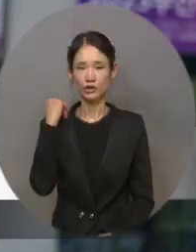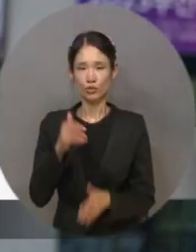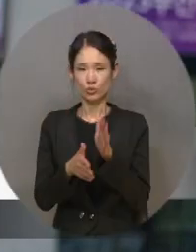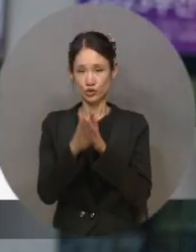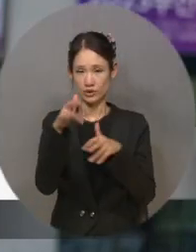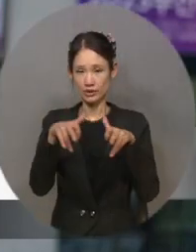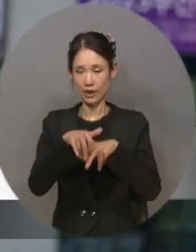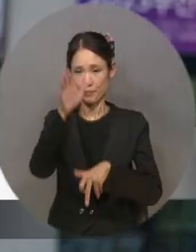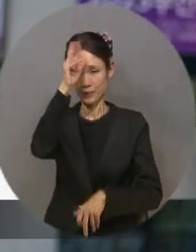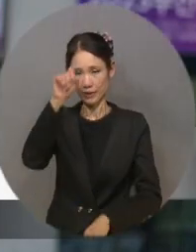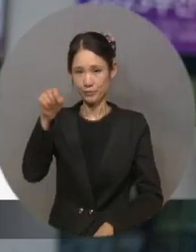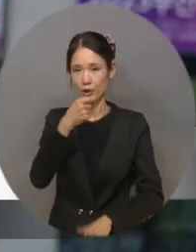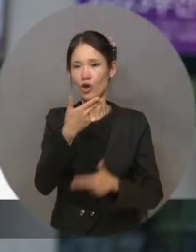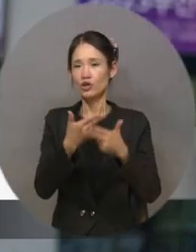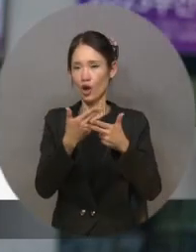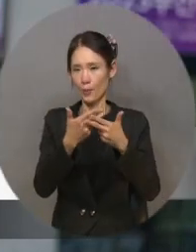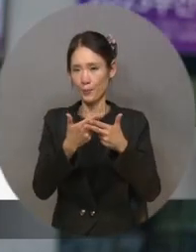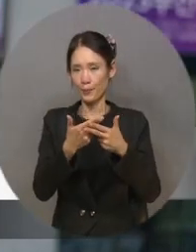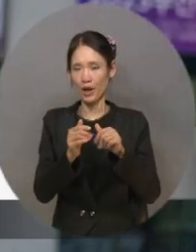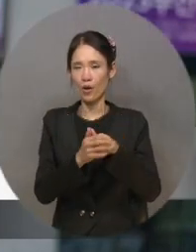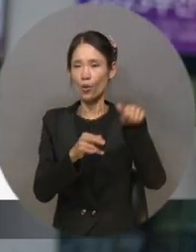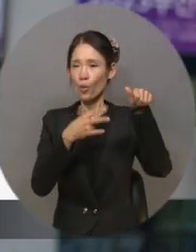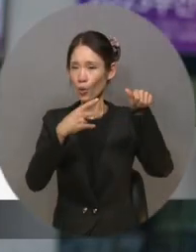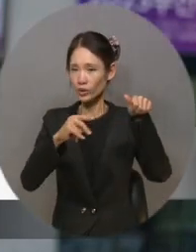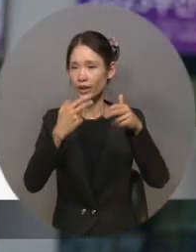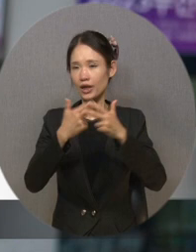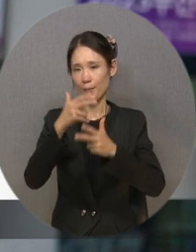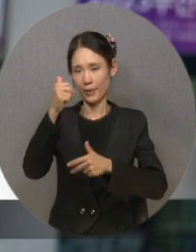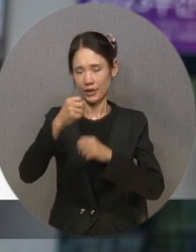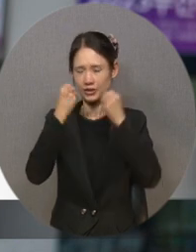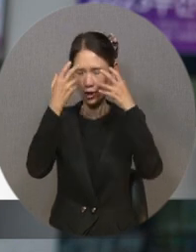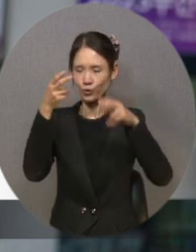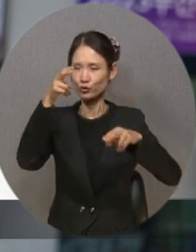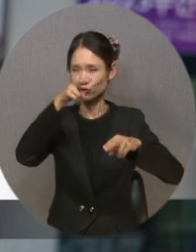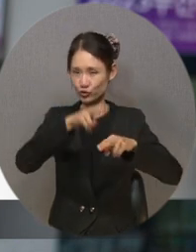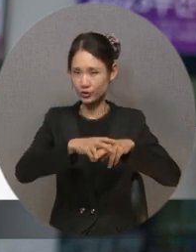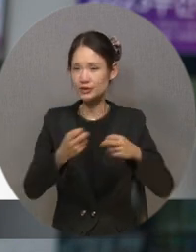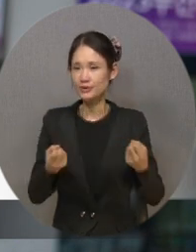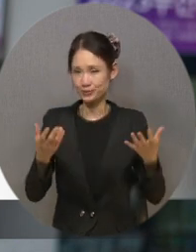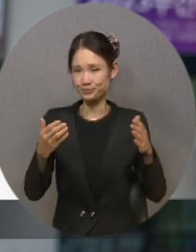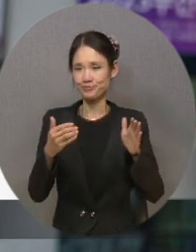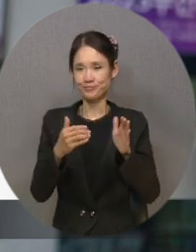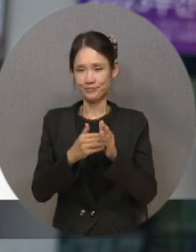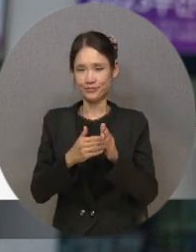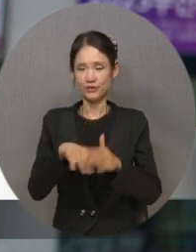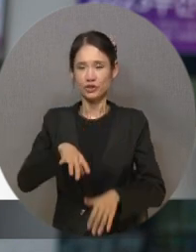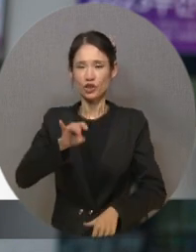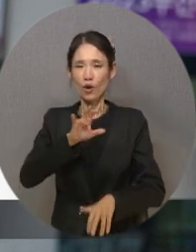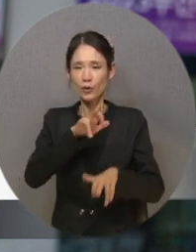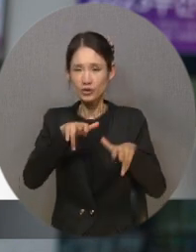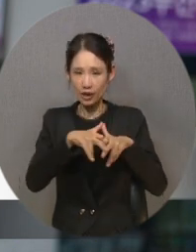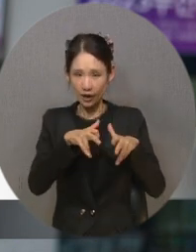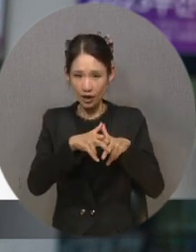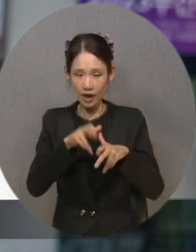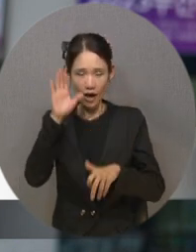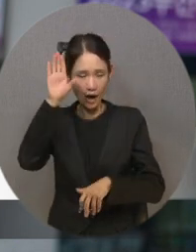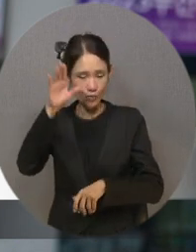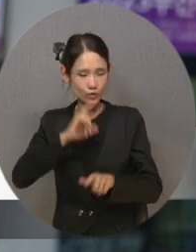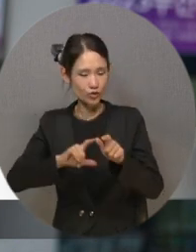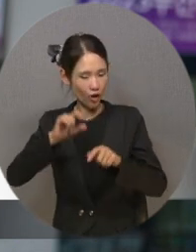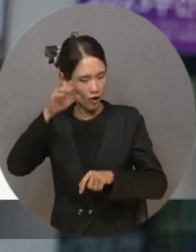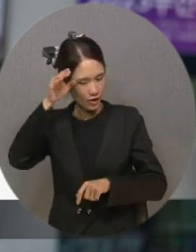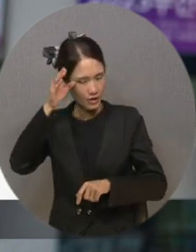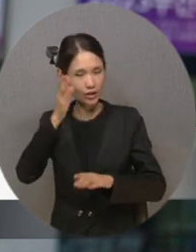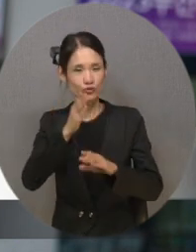의정부시 장애인 배드민턴협회 5대 협회장의 새롭게 취임했습니다 첫 비장애인 회장으로서 앞으로의 행보가 기대되는데요